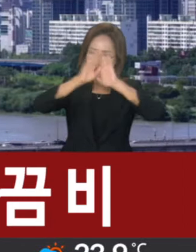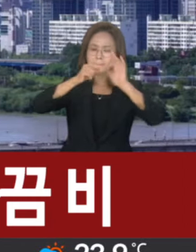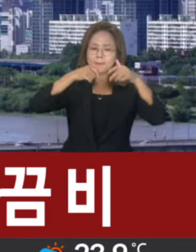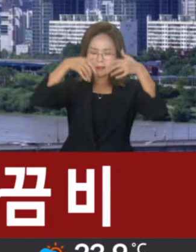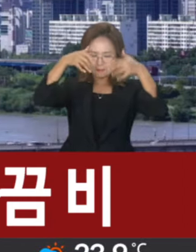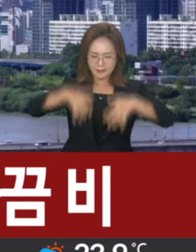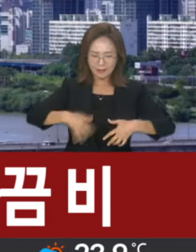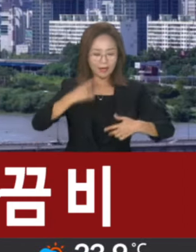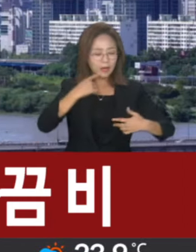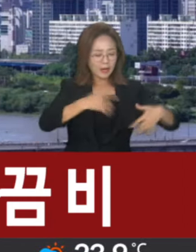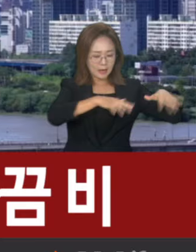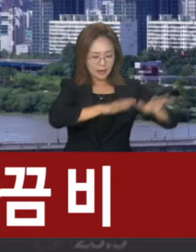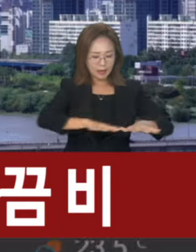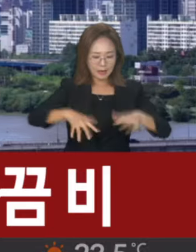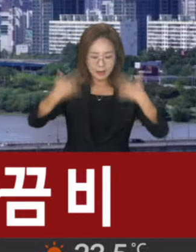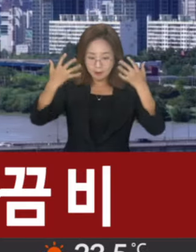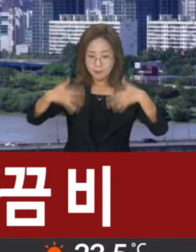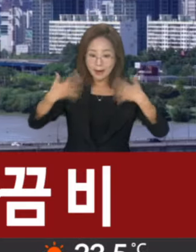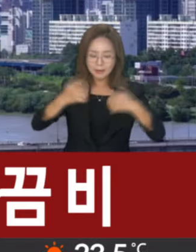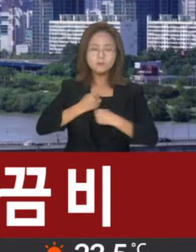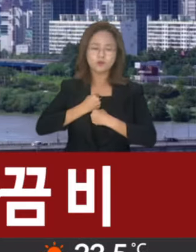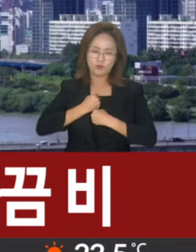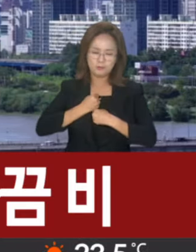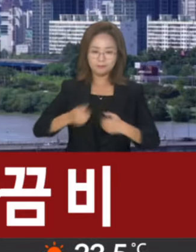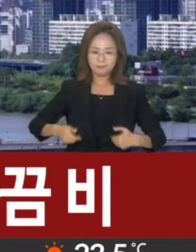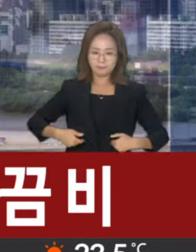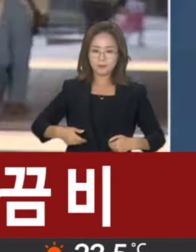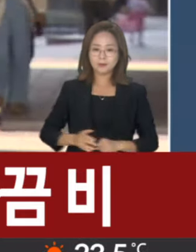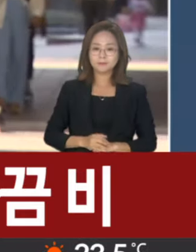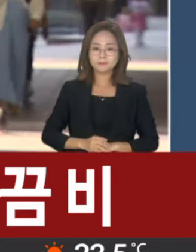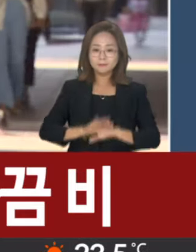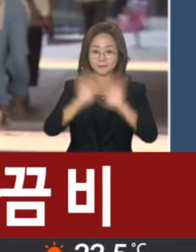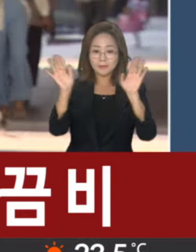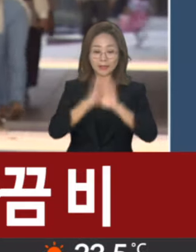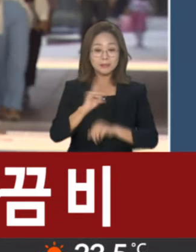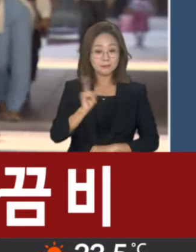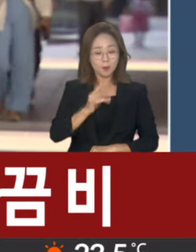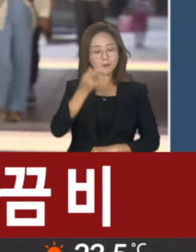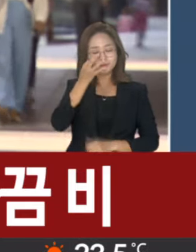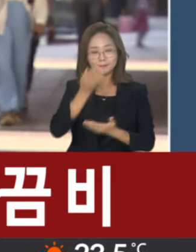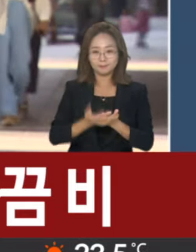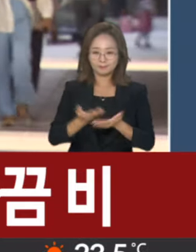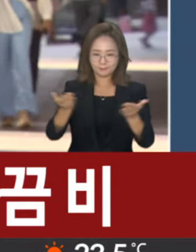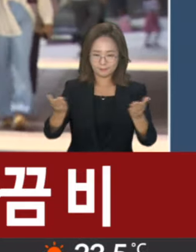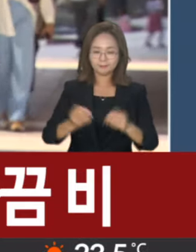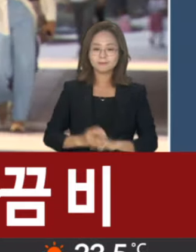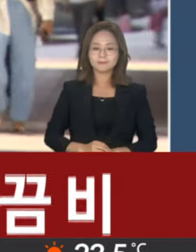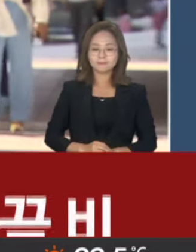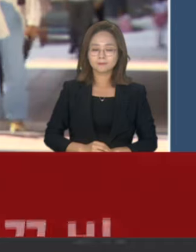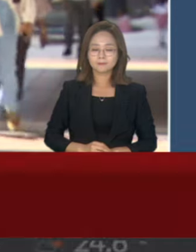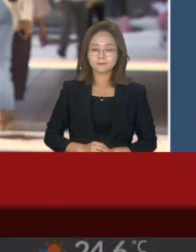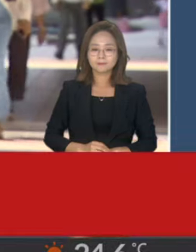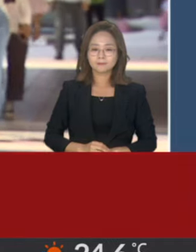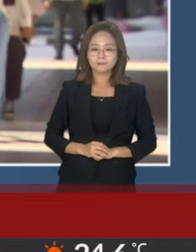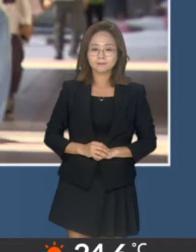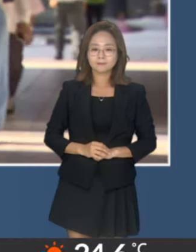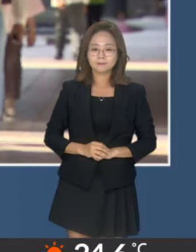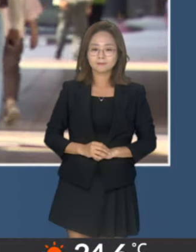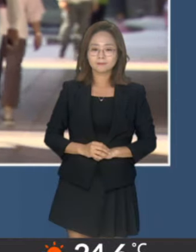이어지겠고 해안가에선 강풍에 대한 주의가 필요하겠는데요. 자세한 날씨는 기상캐스터 연결해 알아보겠습니다. 전세영 캐스터.